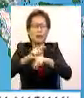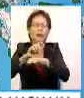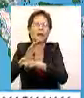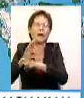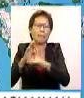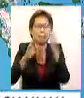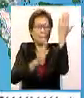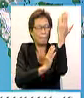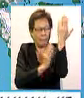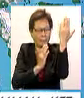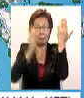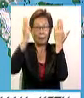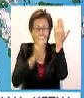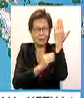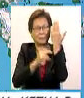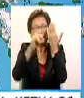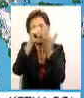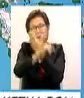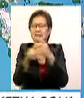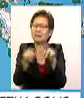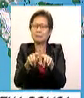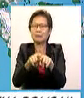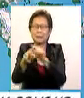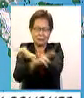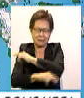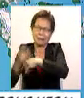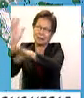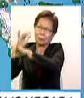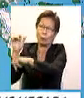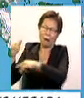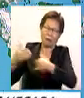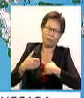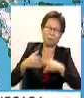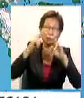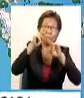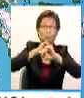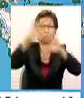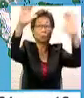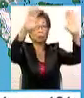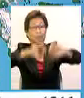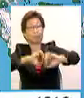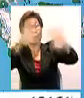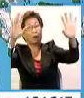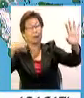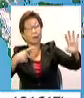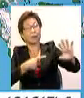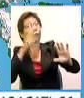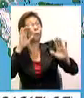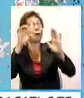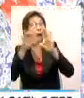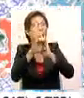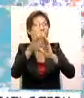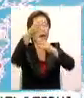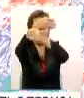semenanjung Malaysia, begitu juga di negeri Sarawak. Bagi melihat keadaan cuaca dengan lebih jelas lagi, seterusnya kita beralih pula ke paparan